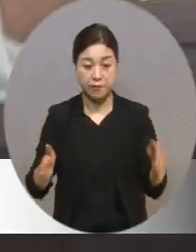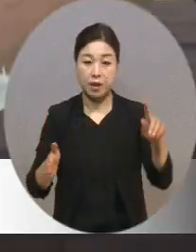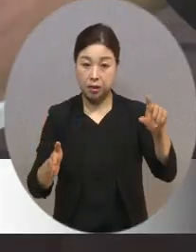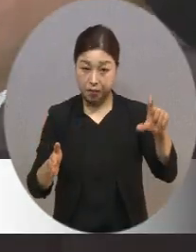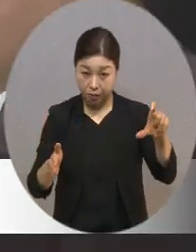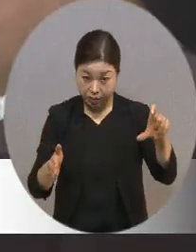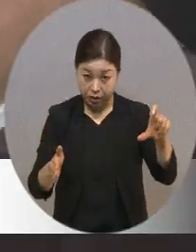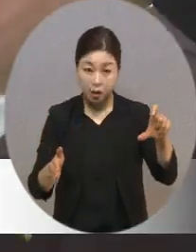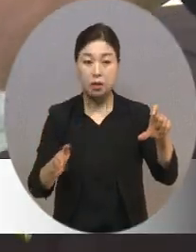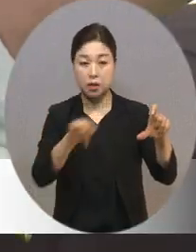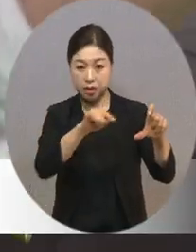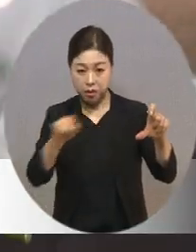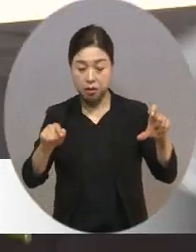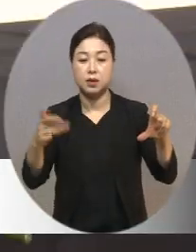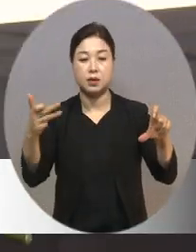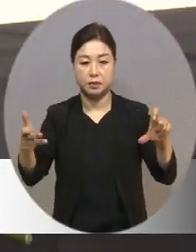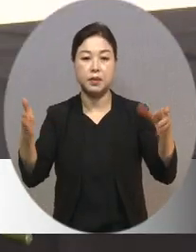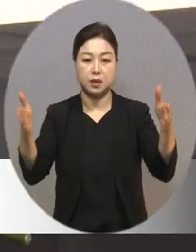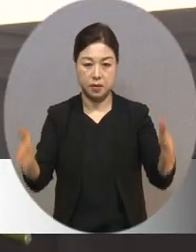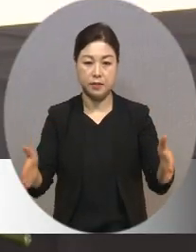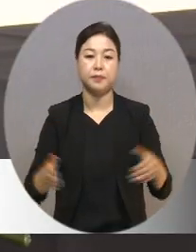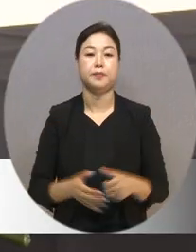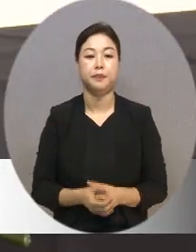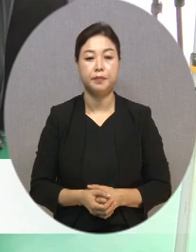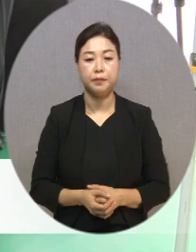시작해 18일까지 운영했습니다.